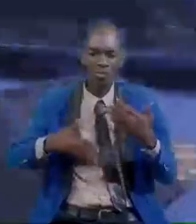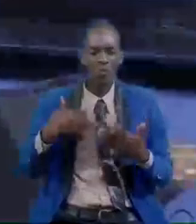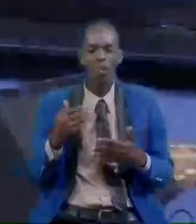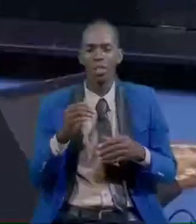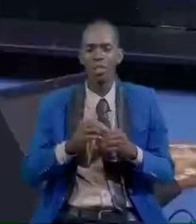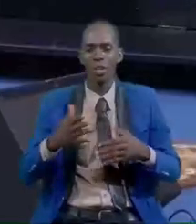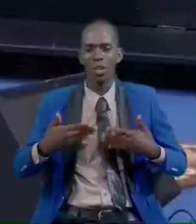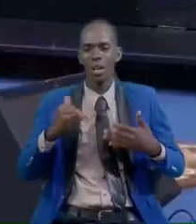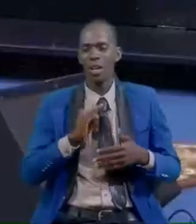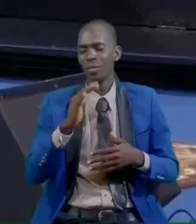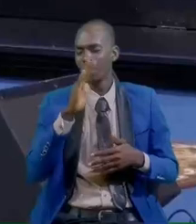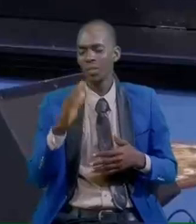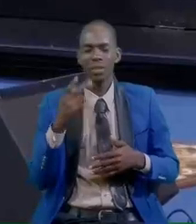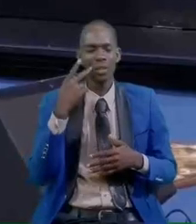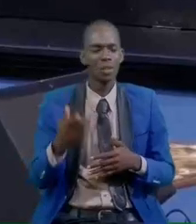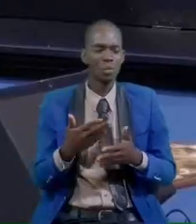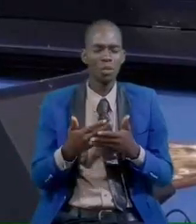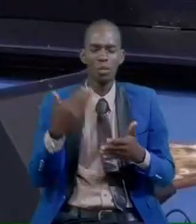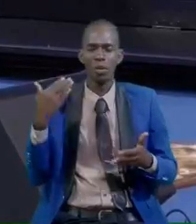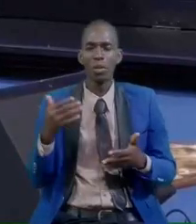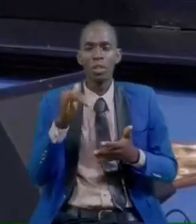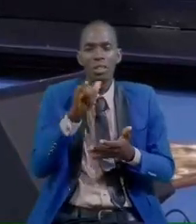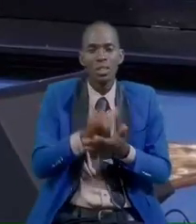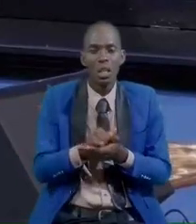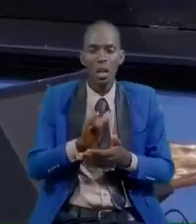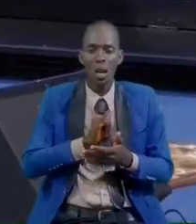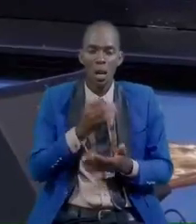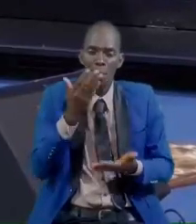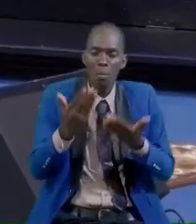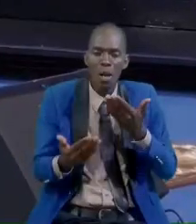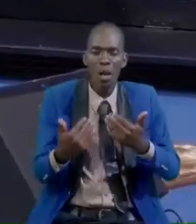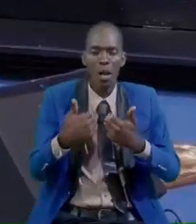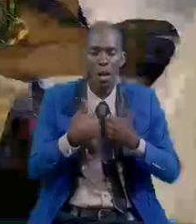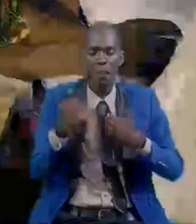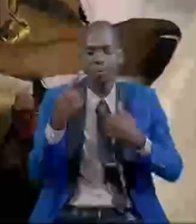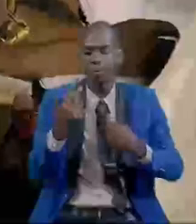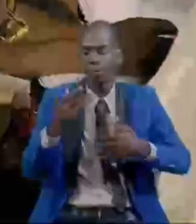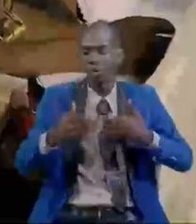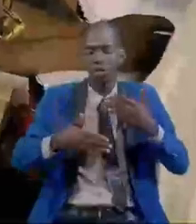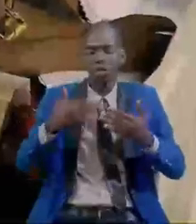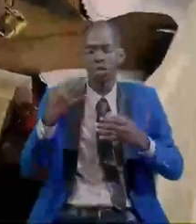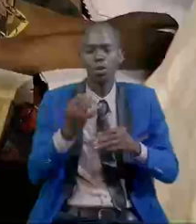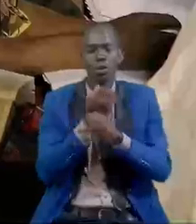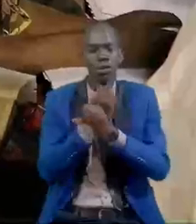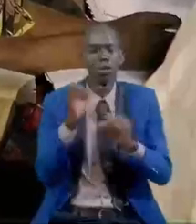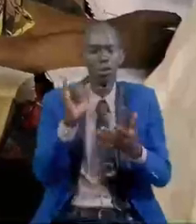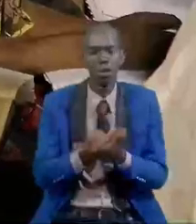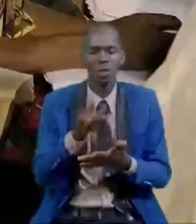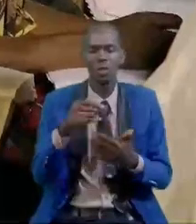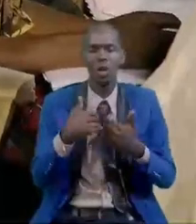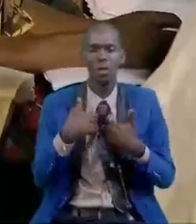Je vois un type de joie que je n'ai jamais vu. Que je veux faire? Pour que j'aie la joie du salut.